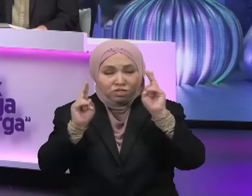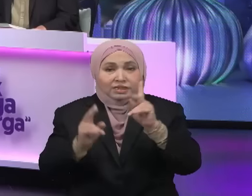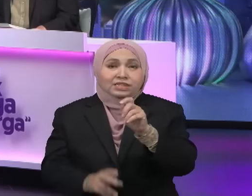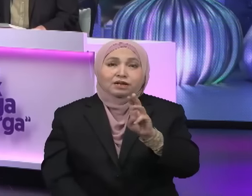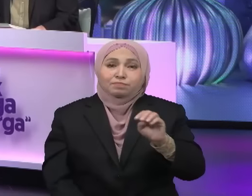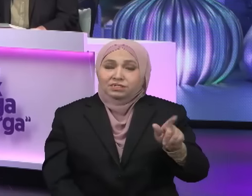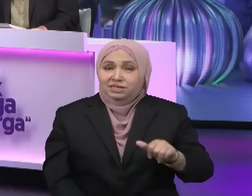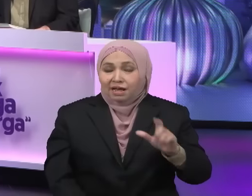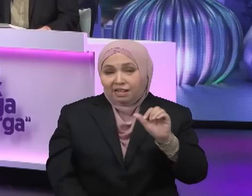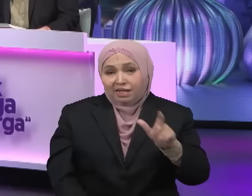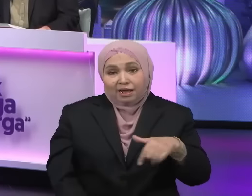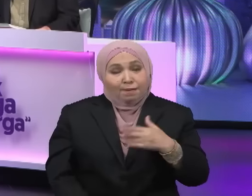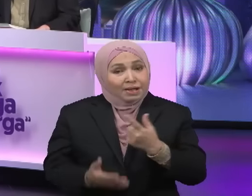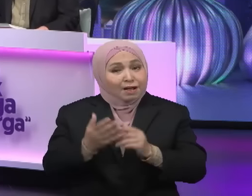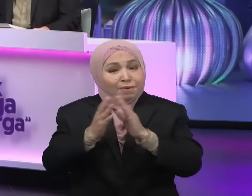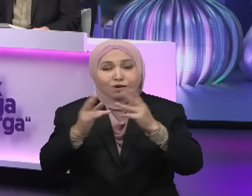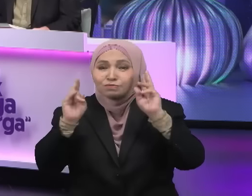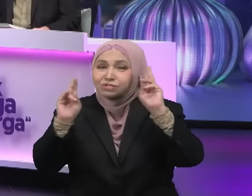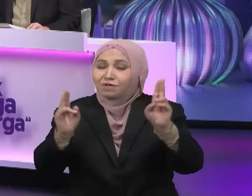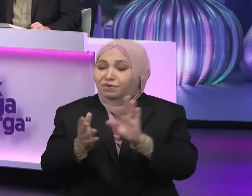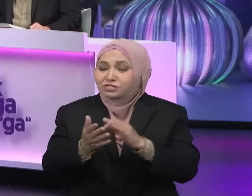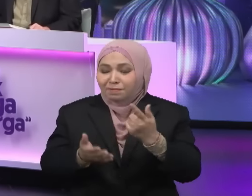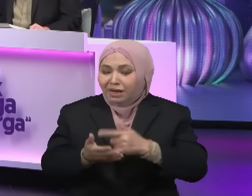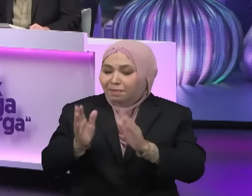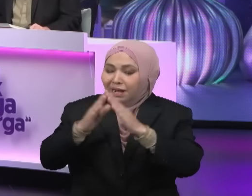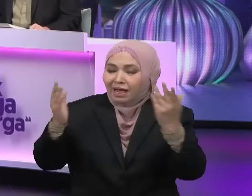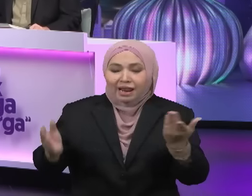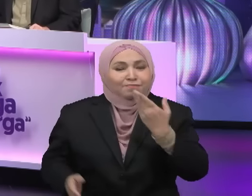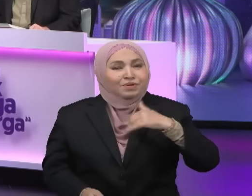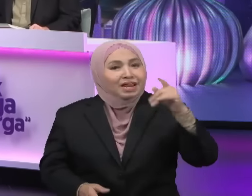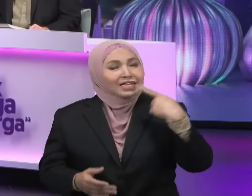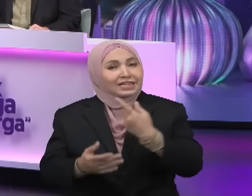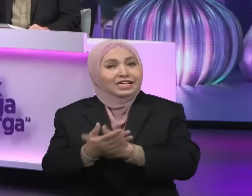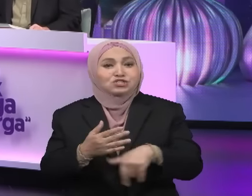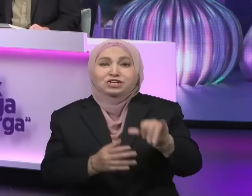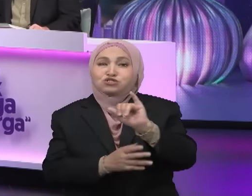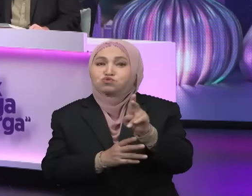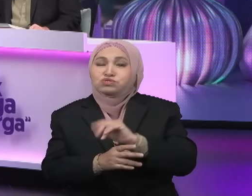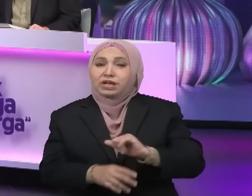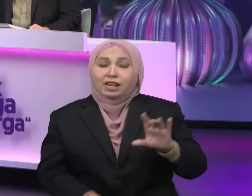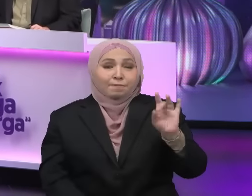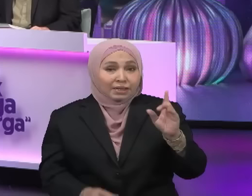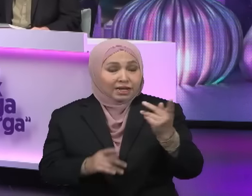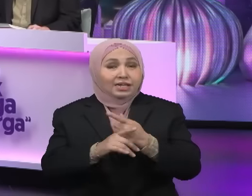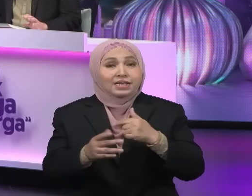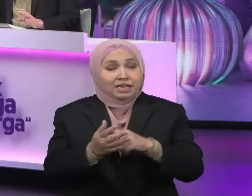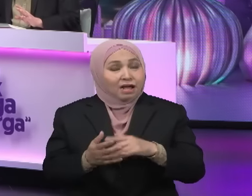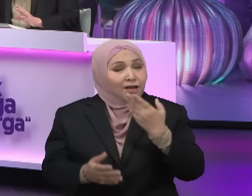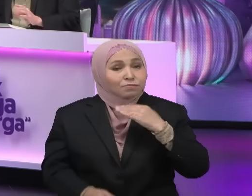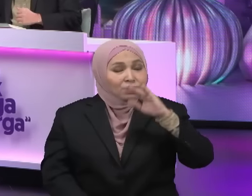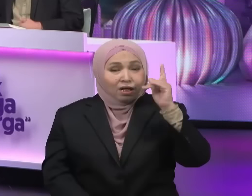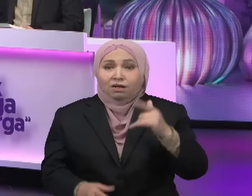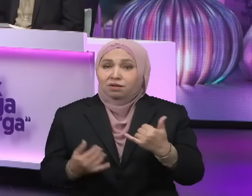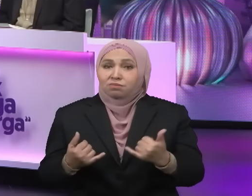Khabar Ustaz. Baik, alhamdulillah. Assalamualaikum warahmatullahi wabarakatuh. Baik, alhamdulillah. Tadi kita dah masuk juz yang ke-8 kali ini. Betul. Alhamdulillah. Awal 8